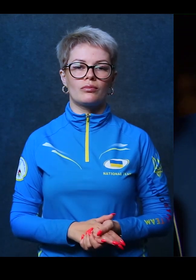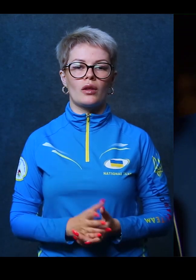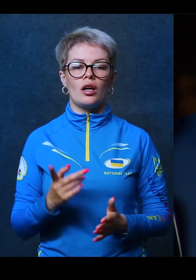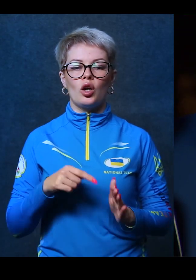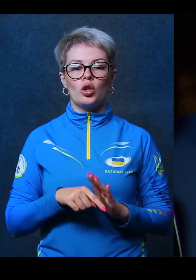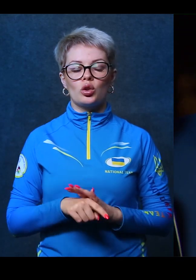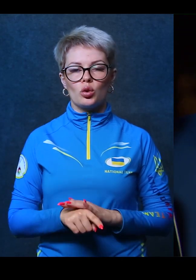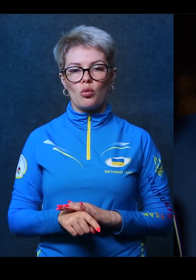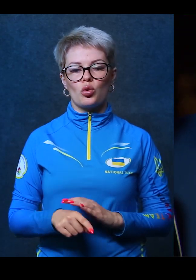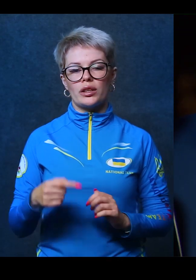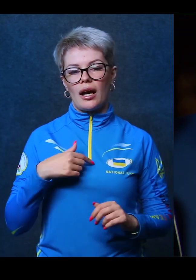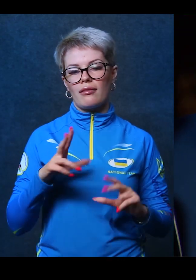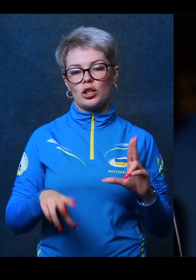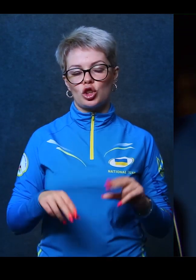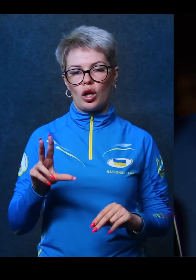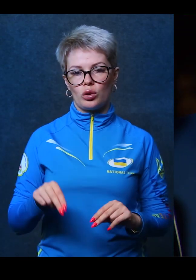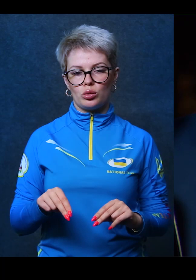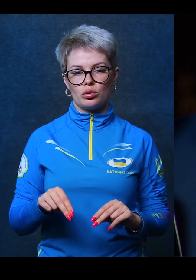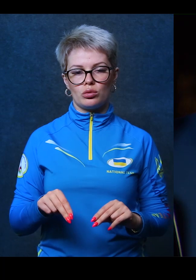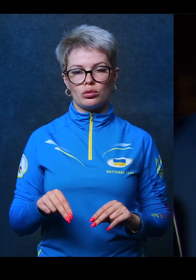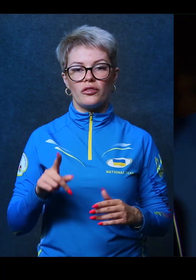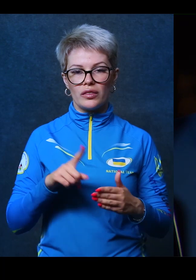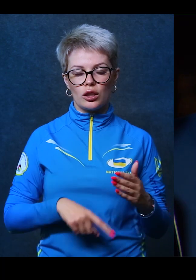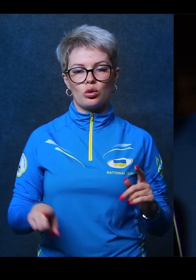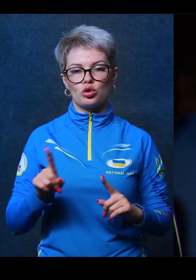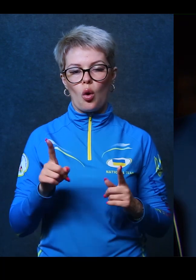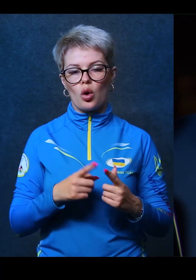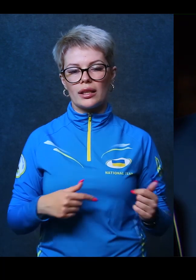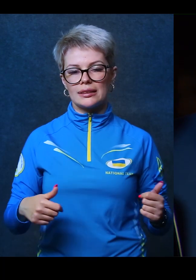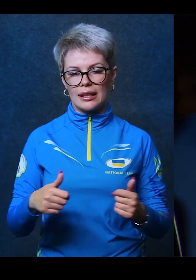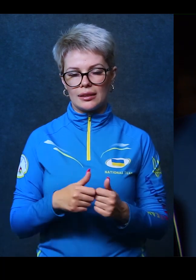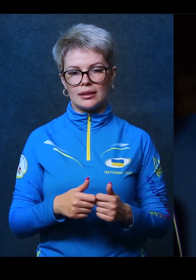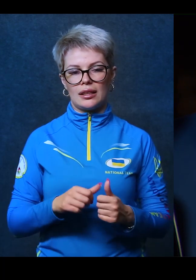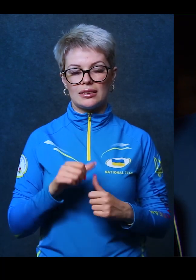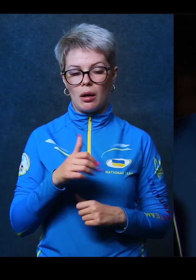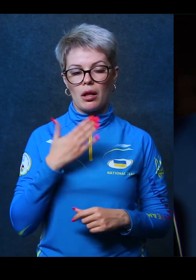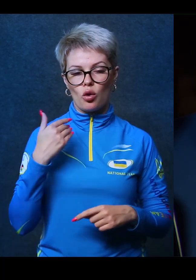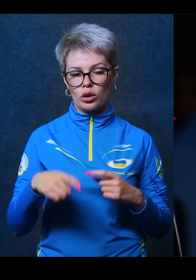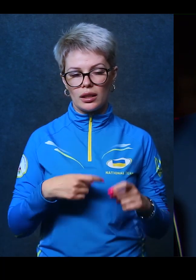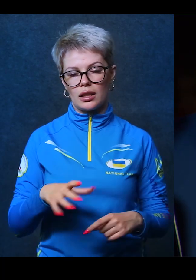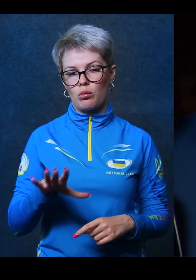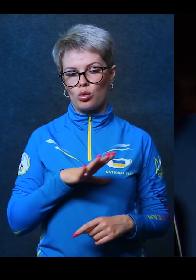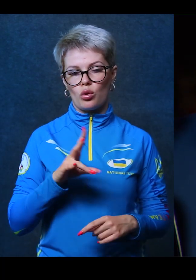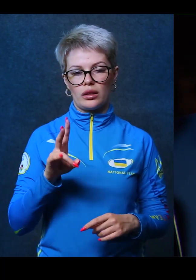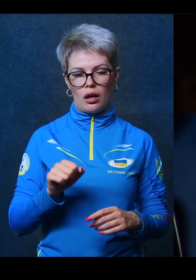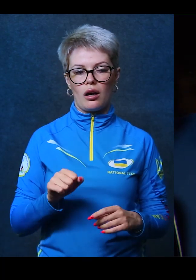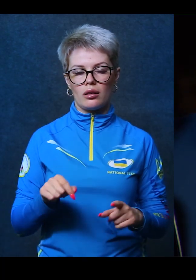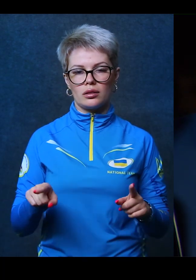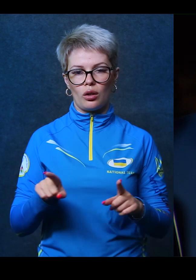тому я вважаю, що організація саме легкої атлетики була на